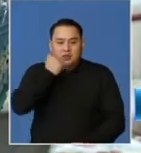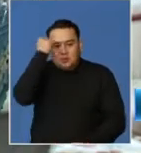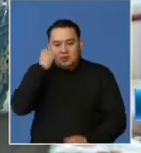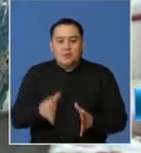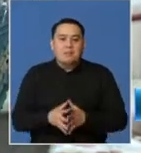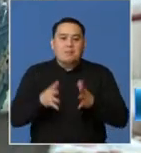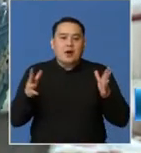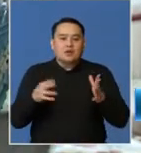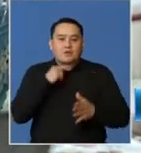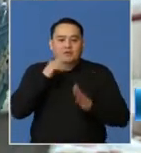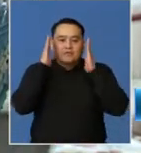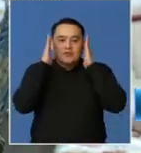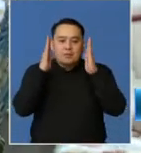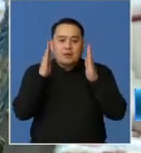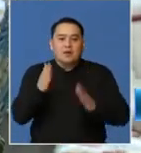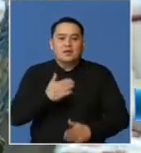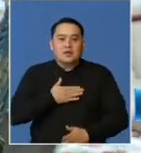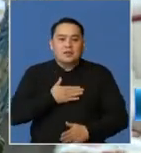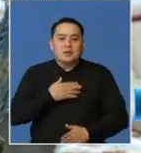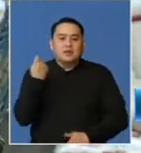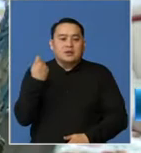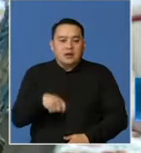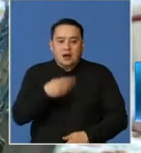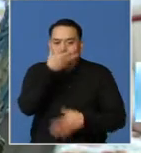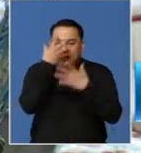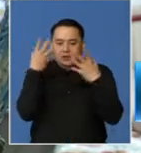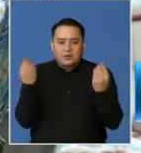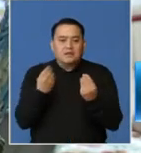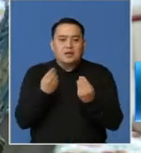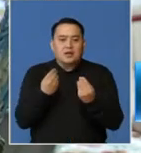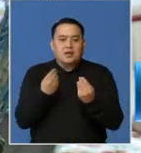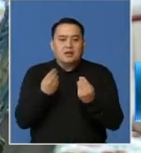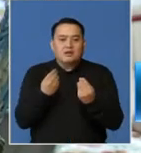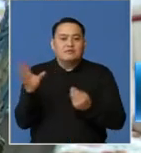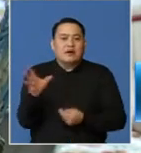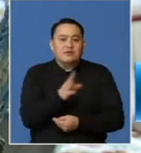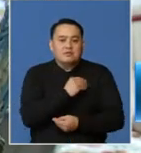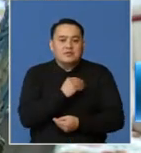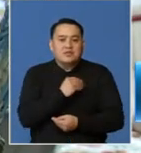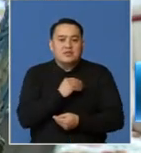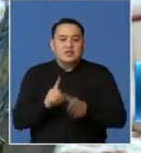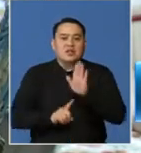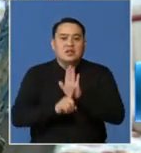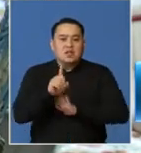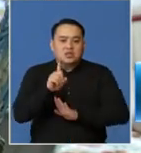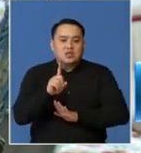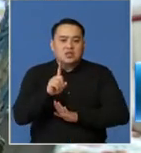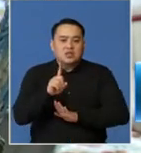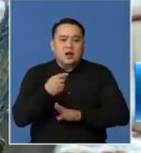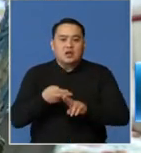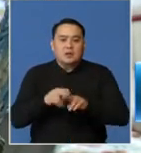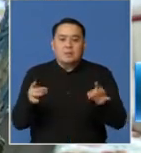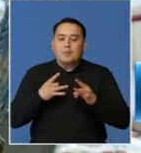большое за внимание ко мне. Никогда нас не забывает приветствовать во всех начинаниях. Какие